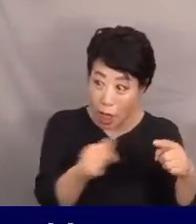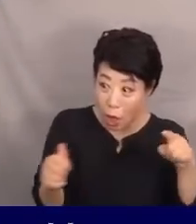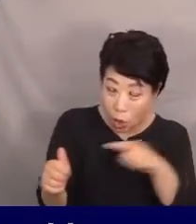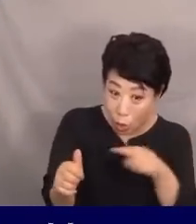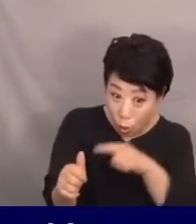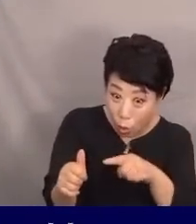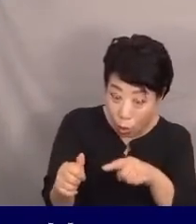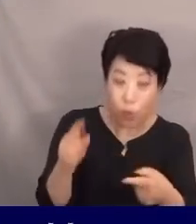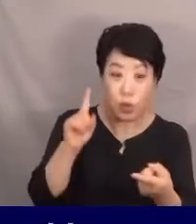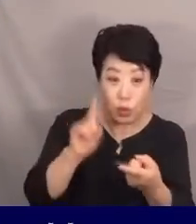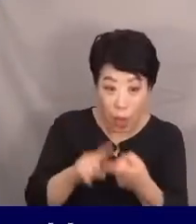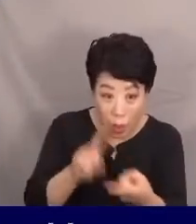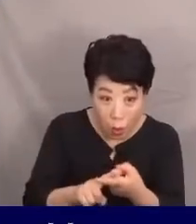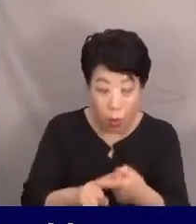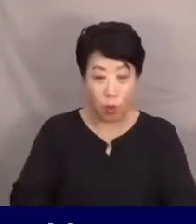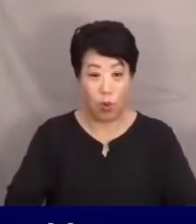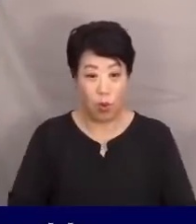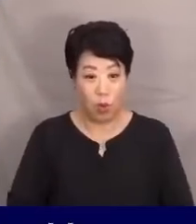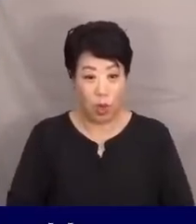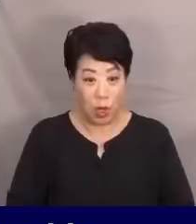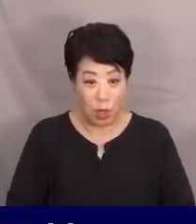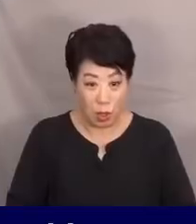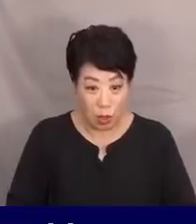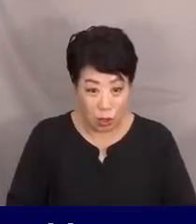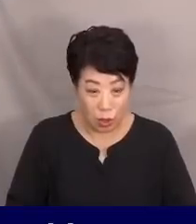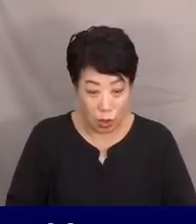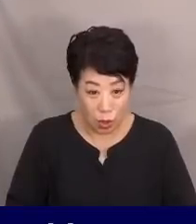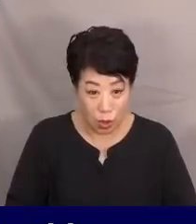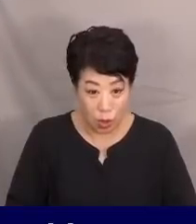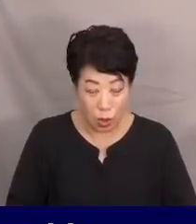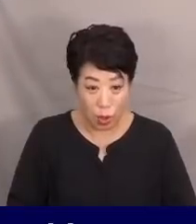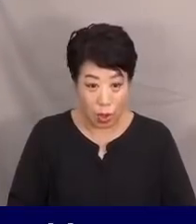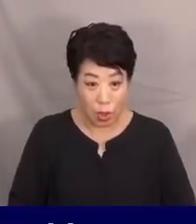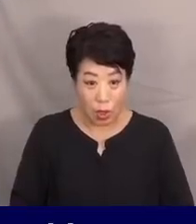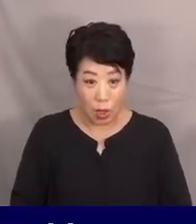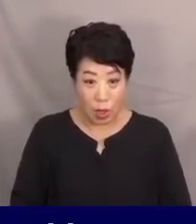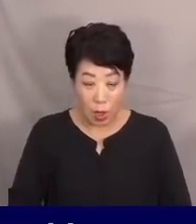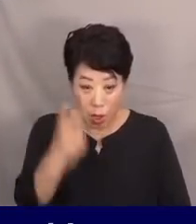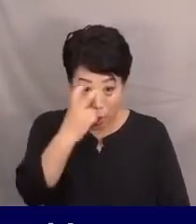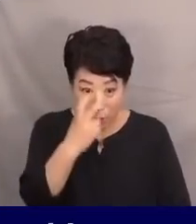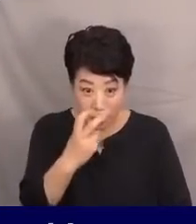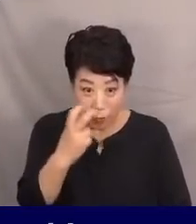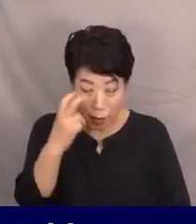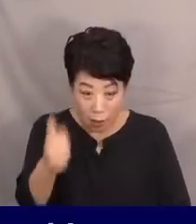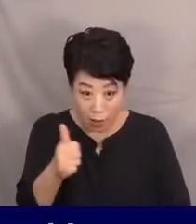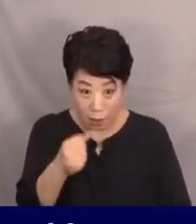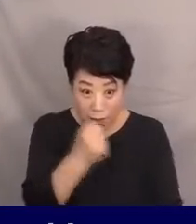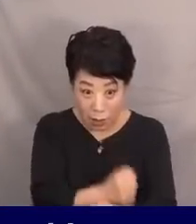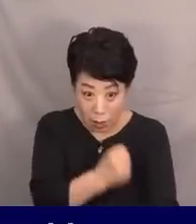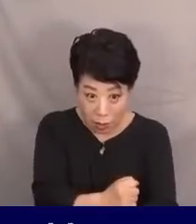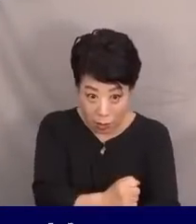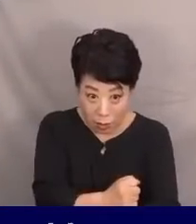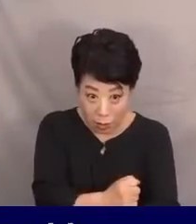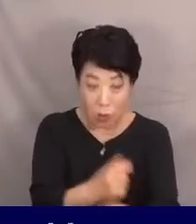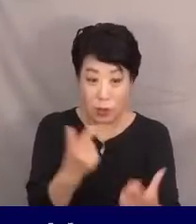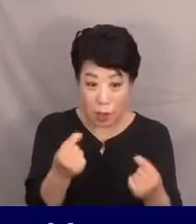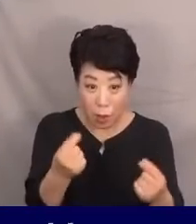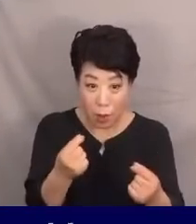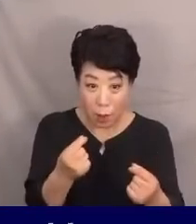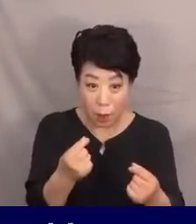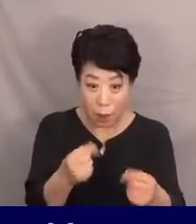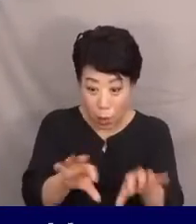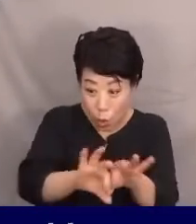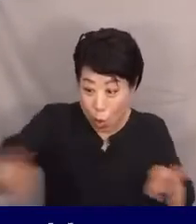콩설이다 하는 잡봉을 검사로 만들었던 교육처럼 고무호수를 휘둘렀습니다.